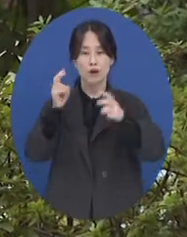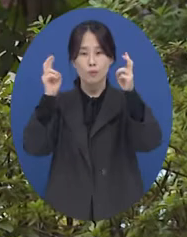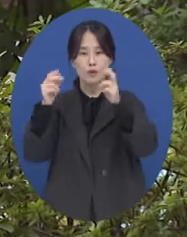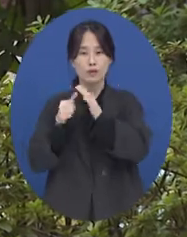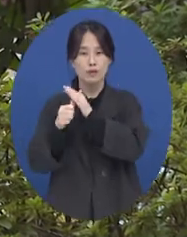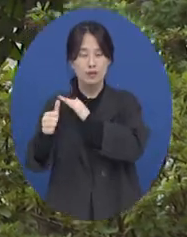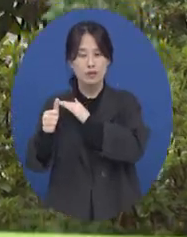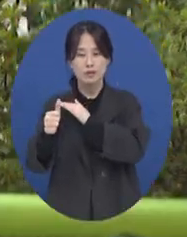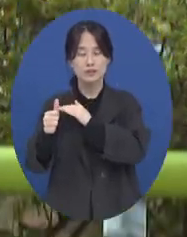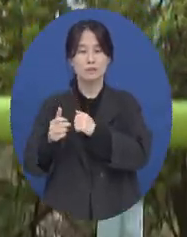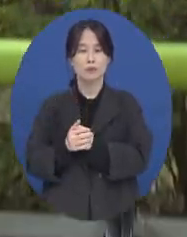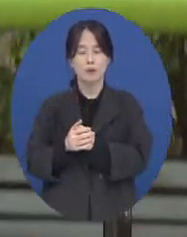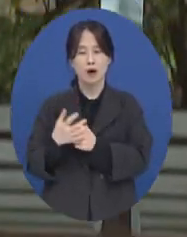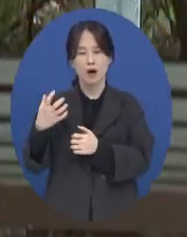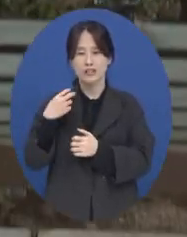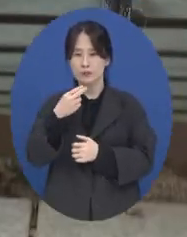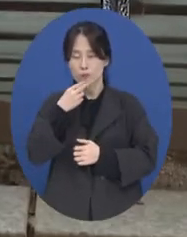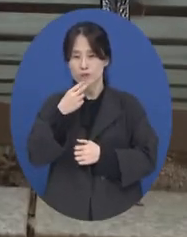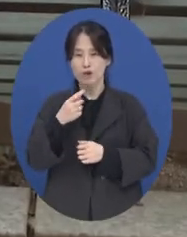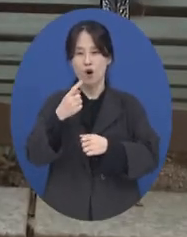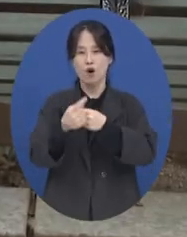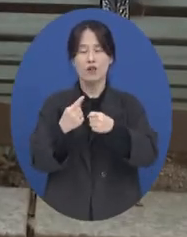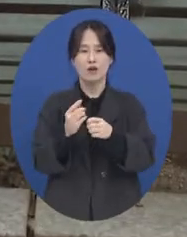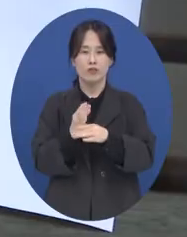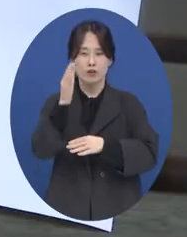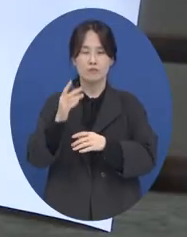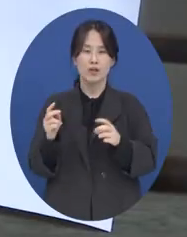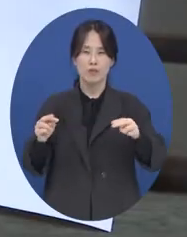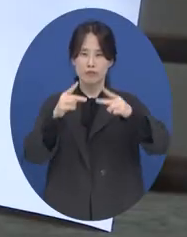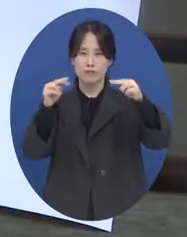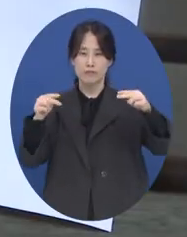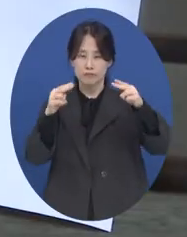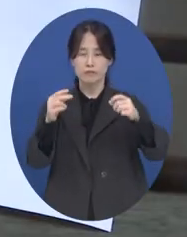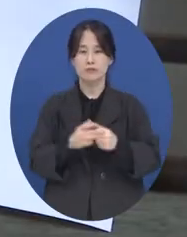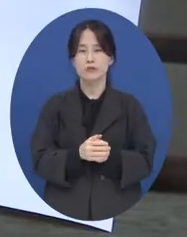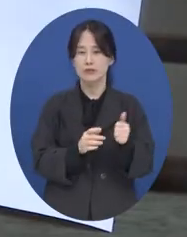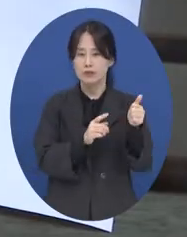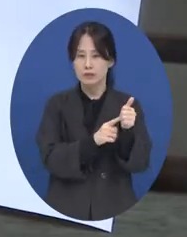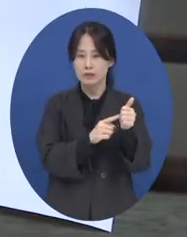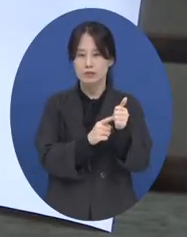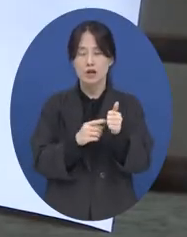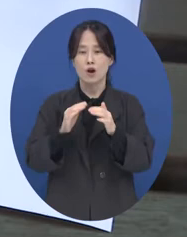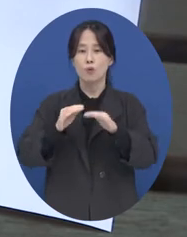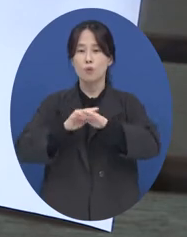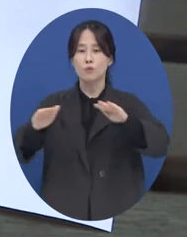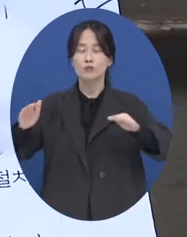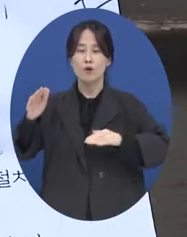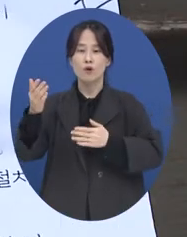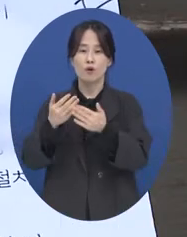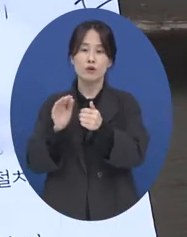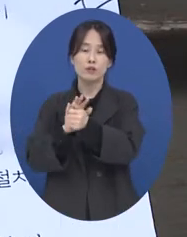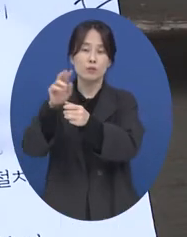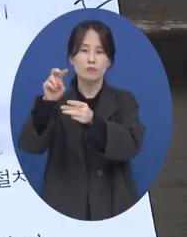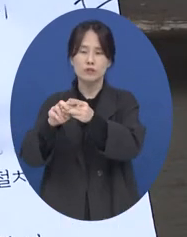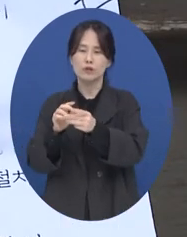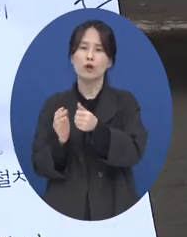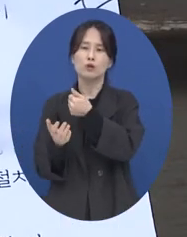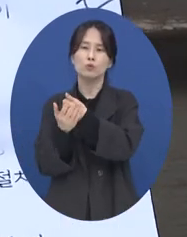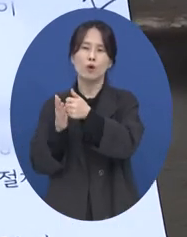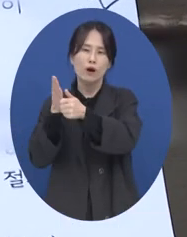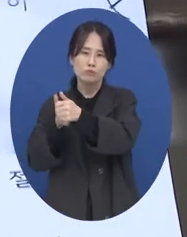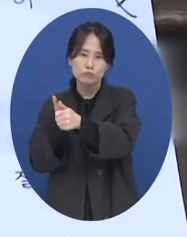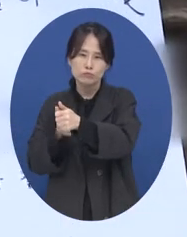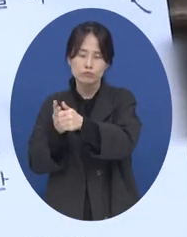책임 회피로 1년 넘게 공방이 이어졌고 가맹점주 A씨는 경기도 공정거래지원센터에 도움을 청해 본사